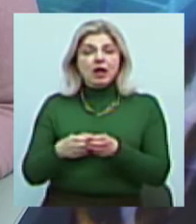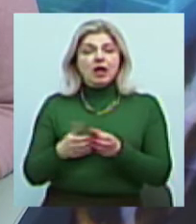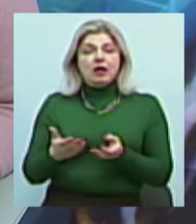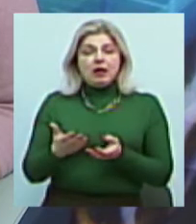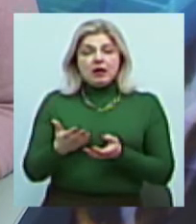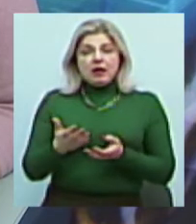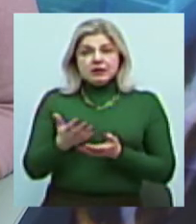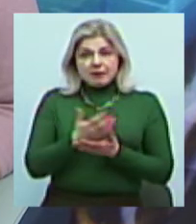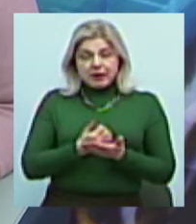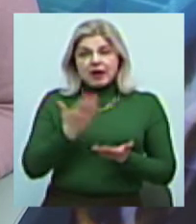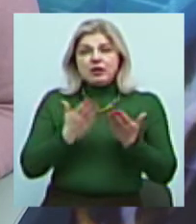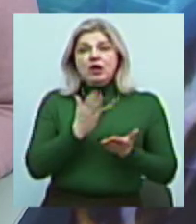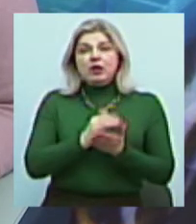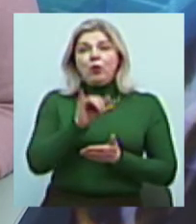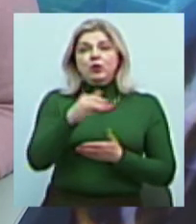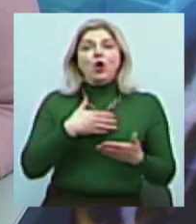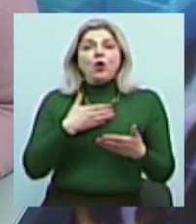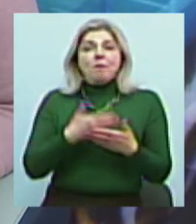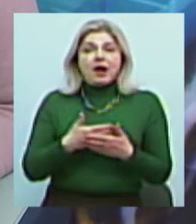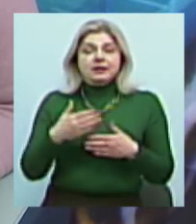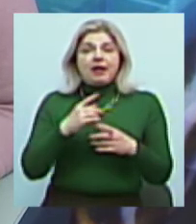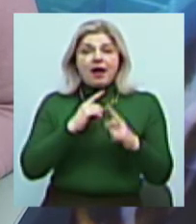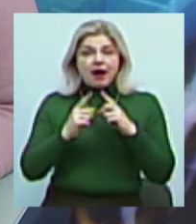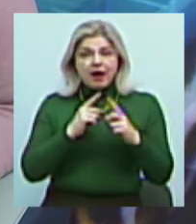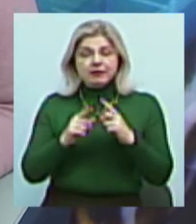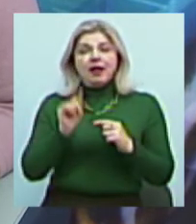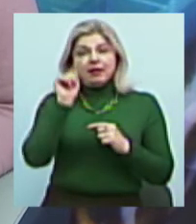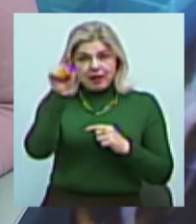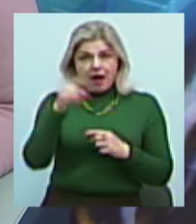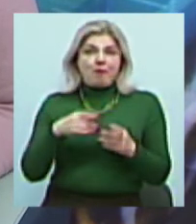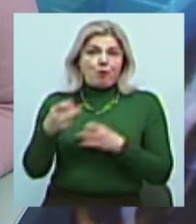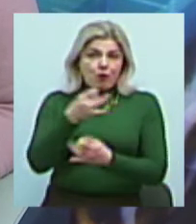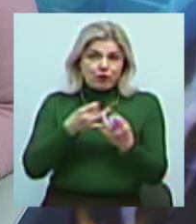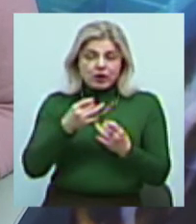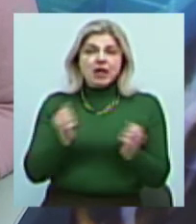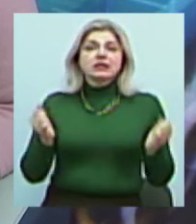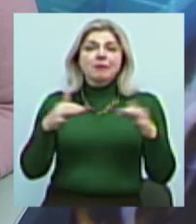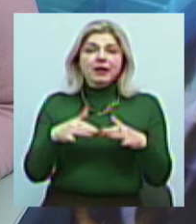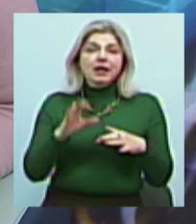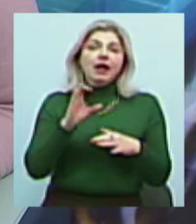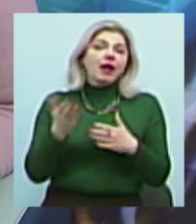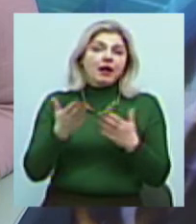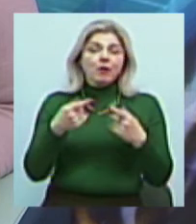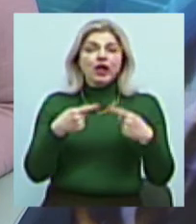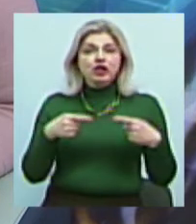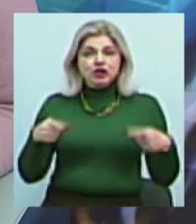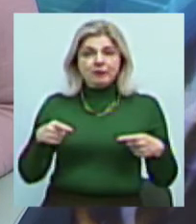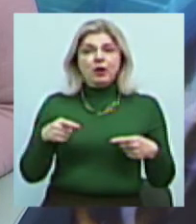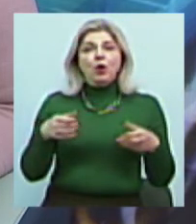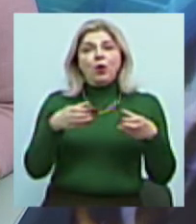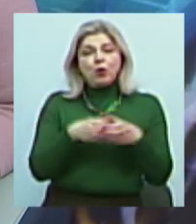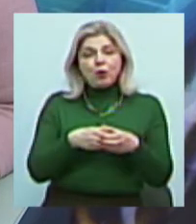якщо при них є громадські ради, да, на громадських радах обговорювали, збирали якимось іншим чином, да, чи